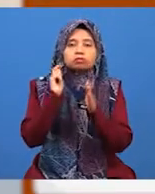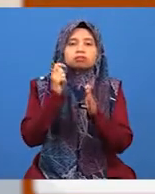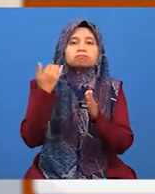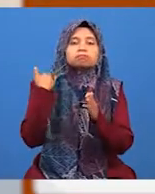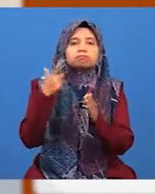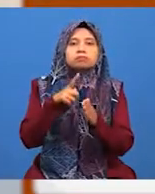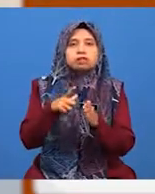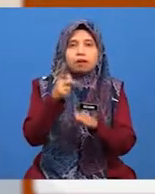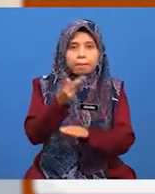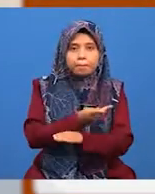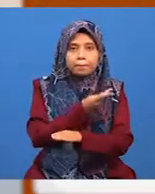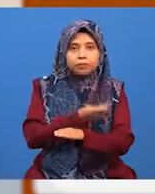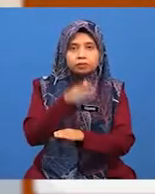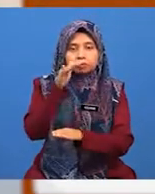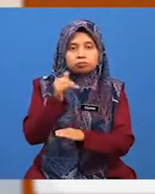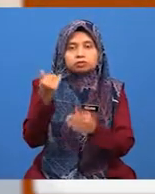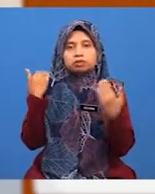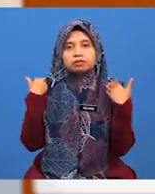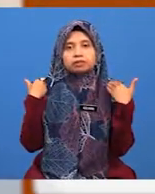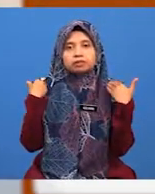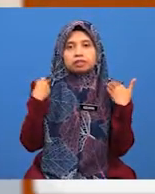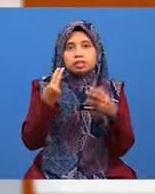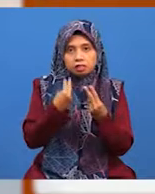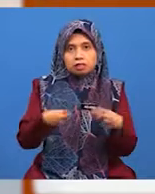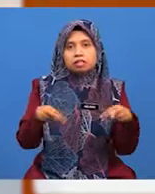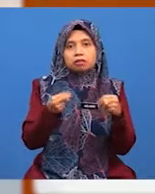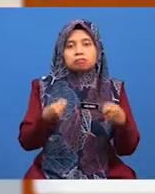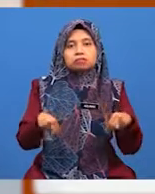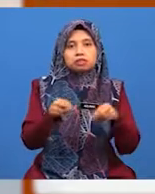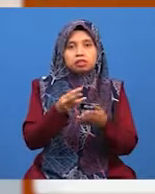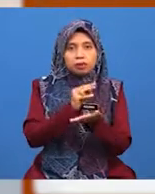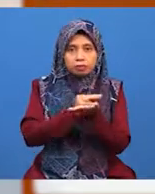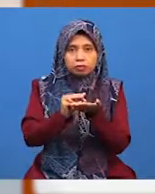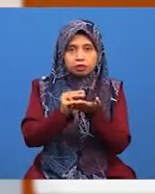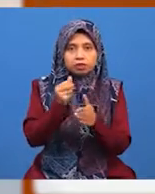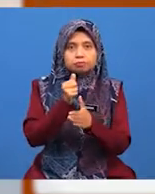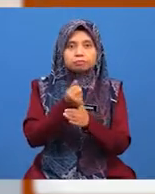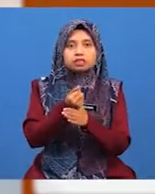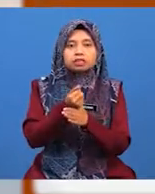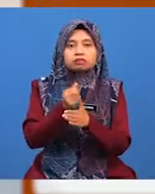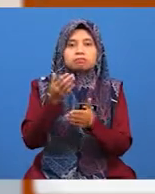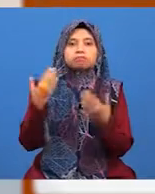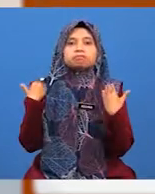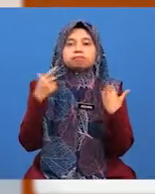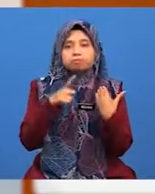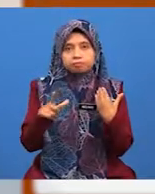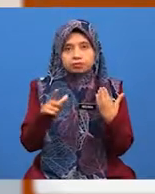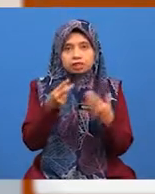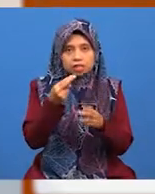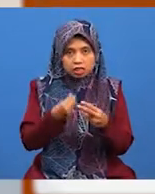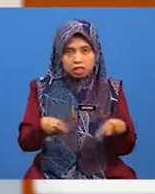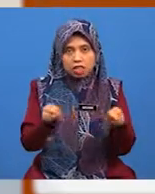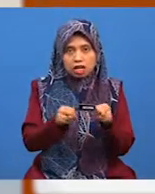merupakan pantun yang mengandungi nilai-nilai murni. Antaranya adalah